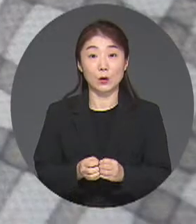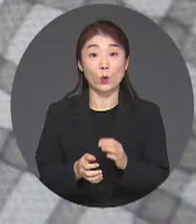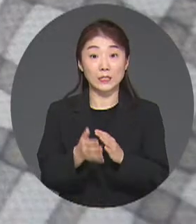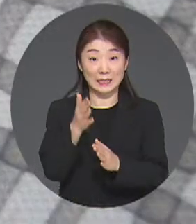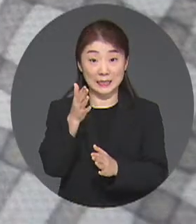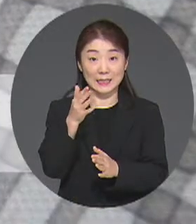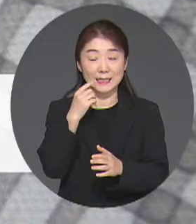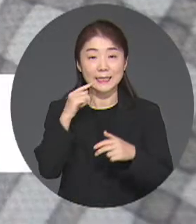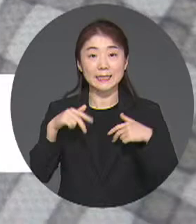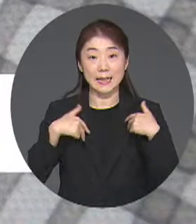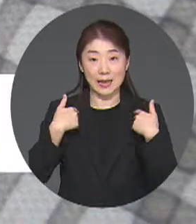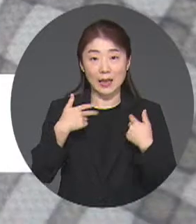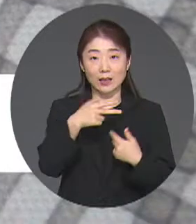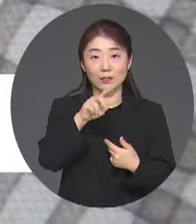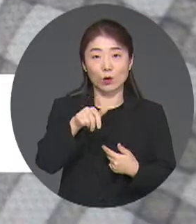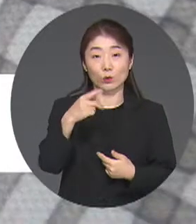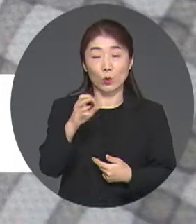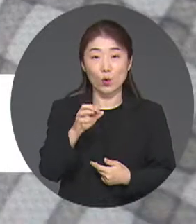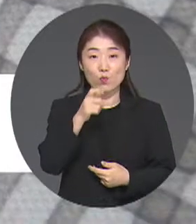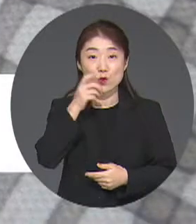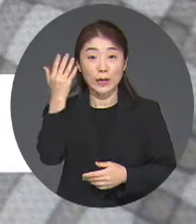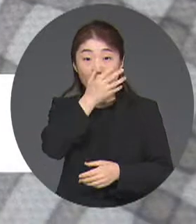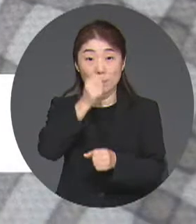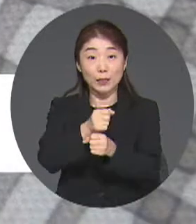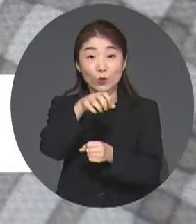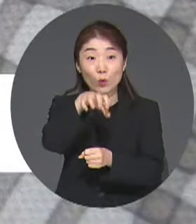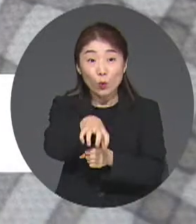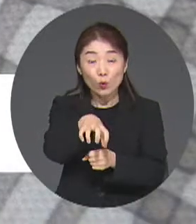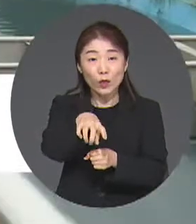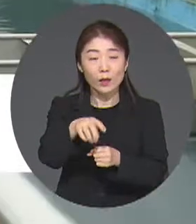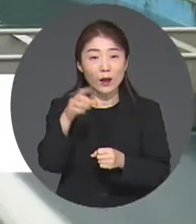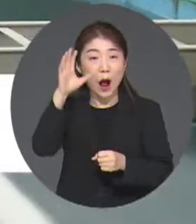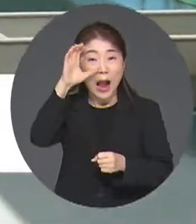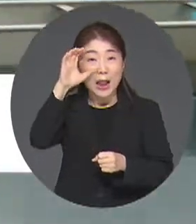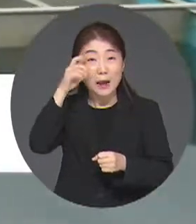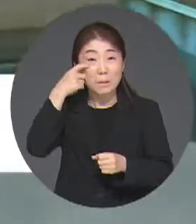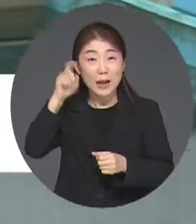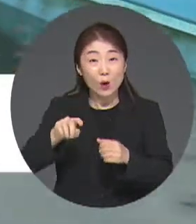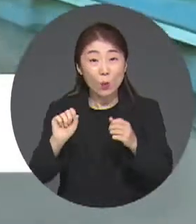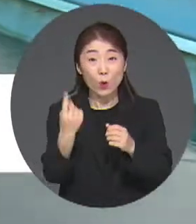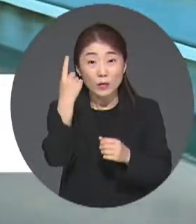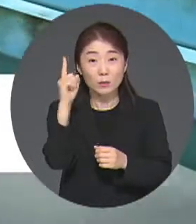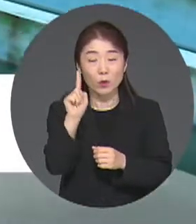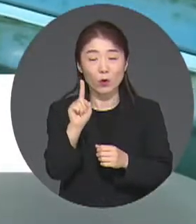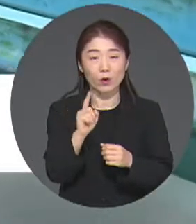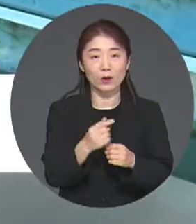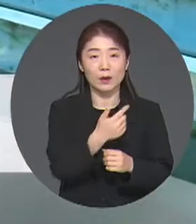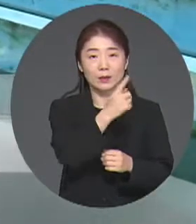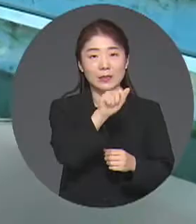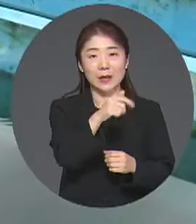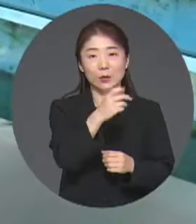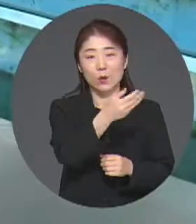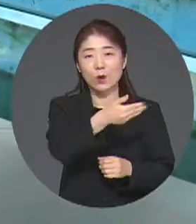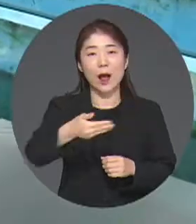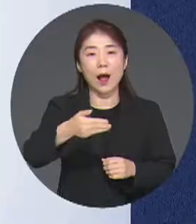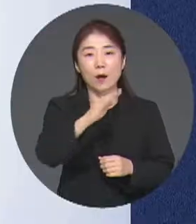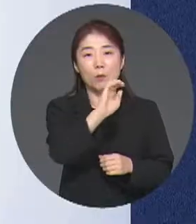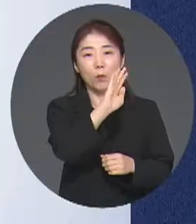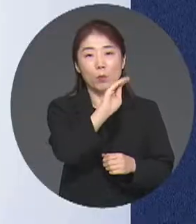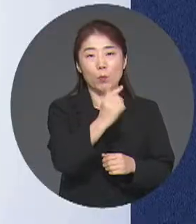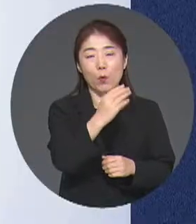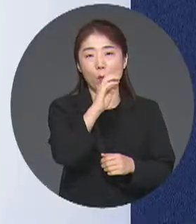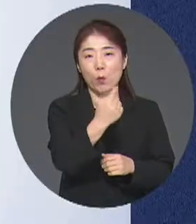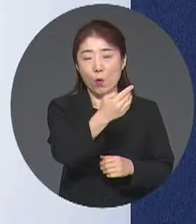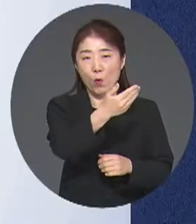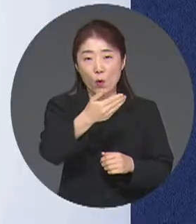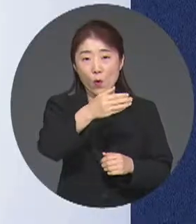창원시는 진해구 석동 정수장 깔따구 유충 유입의 원인이 낙동강 본포 원수로 추정된다고 발표했습니다.